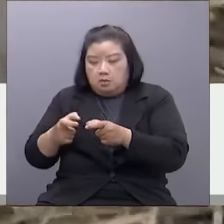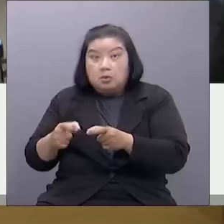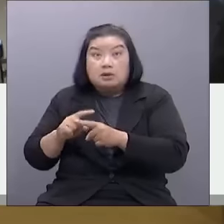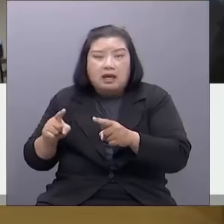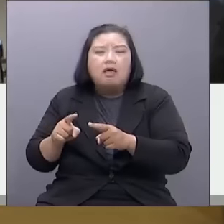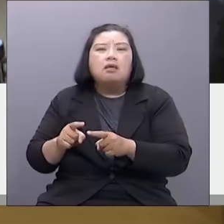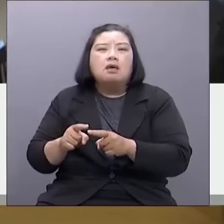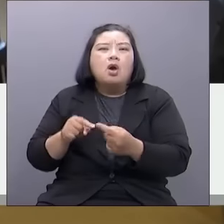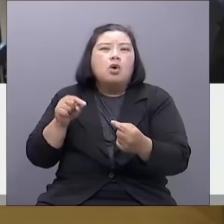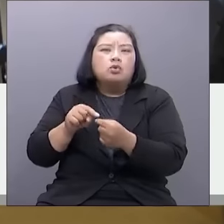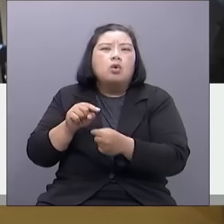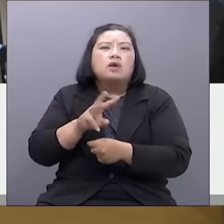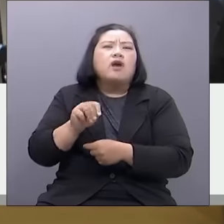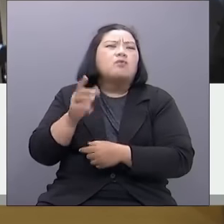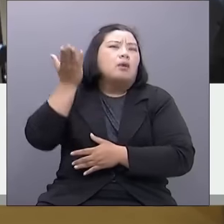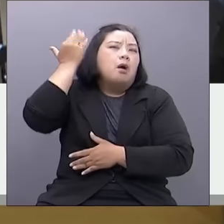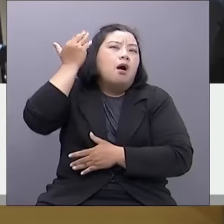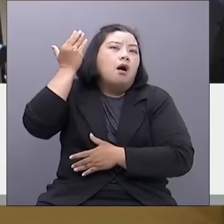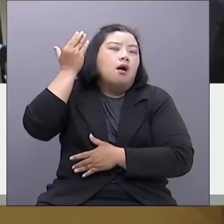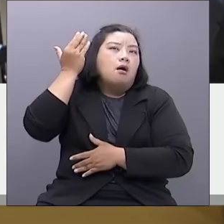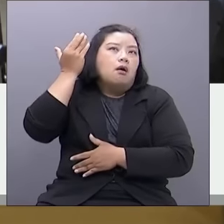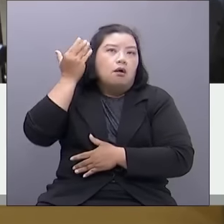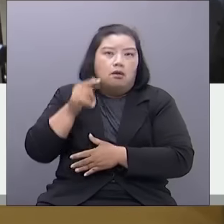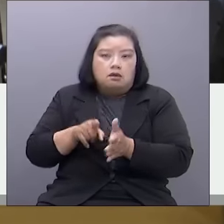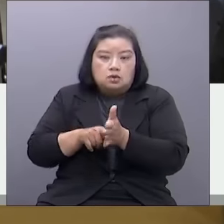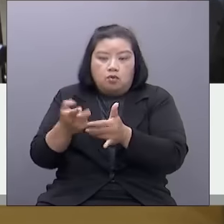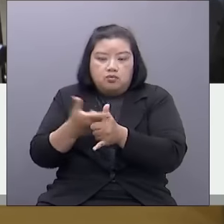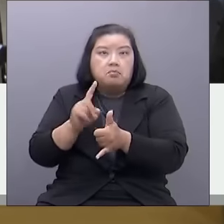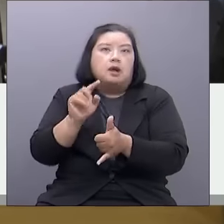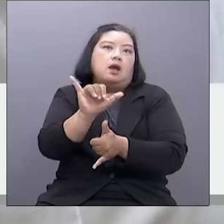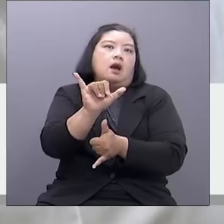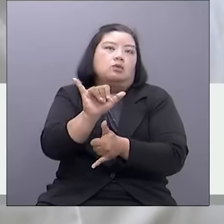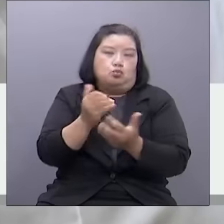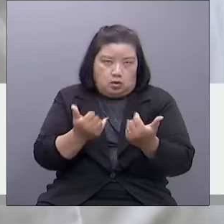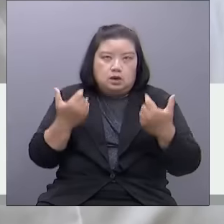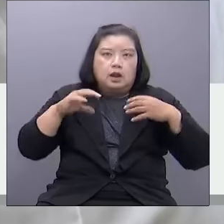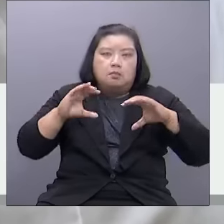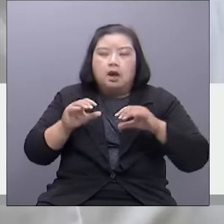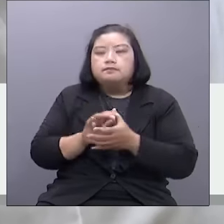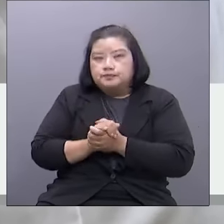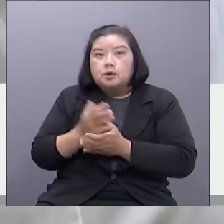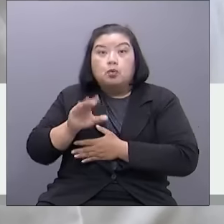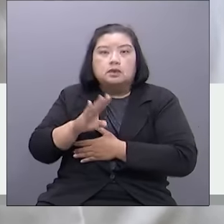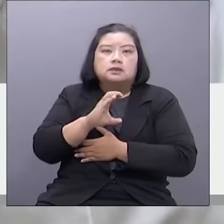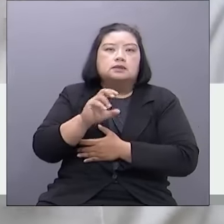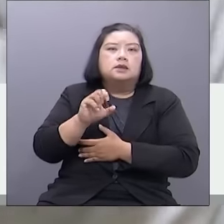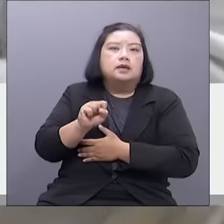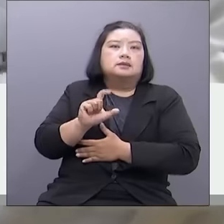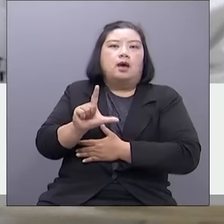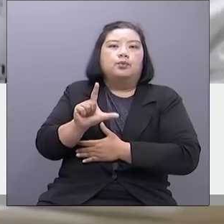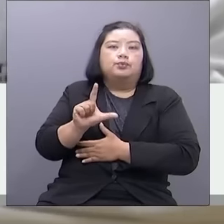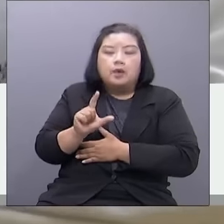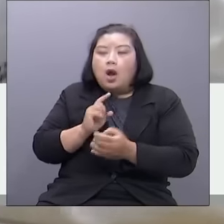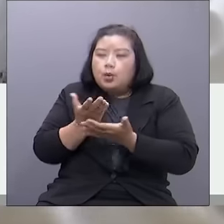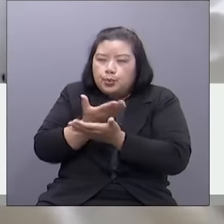ของ H5N1 ค่ะดังนั้นเมื่อสัปดาห์ที่แล้วรัฐบาลเลยหันไปหารือกับบริษัท CSL Seqirus นะคะ